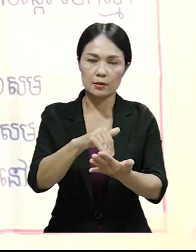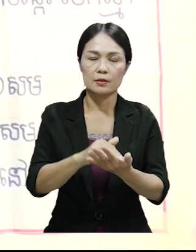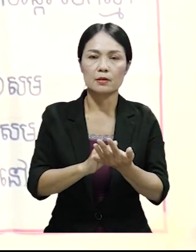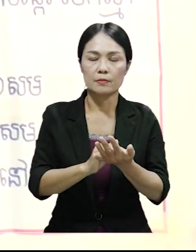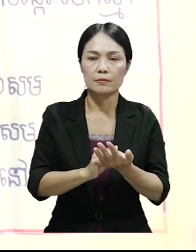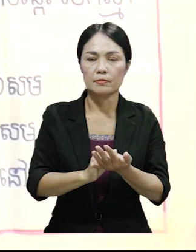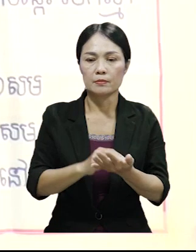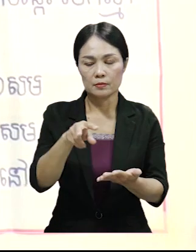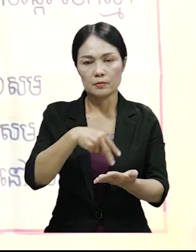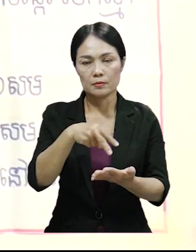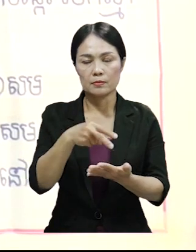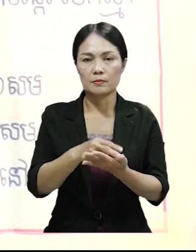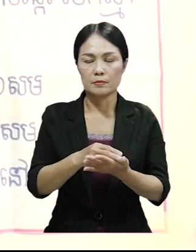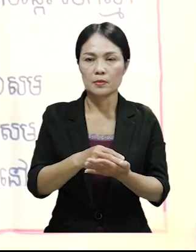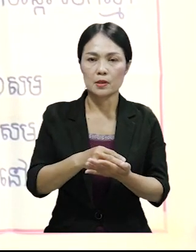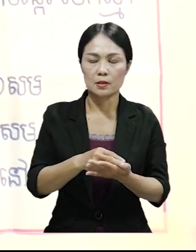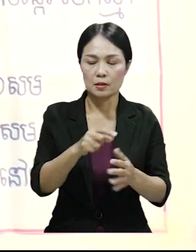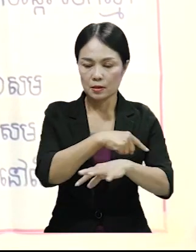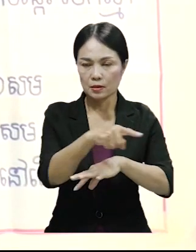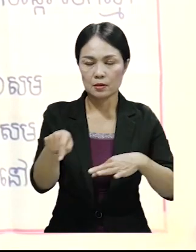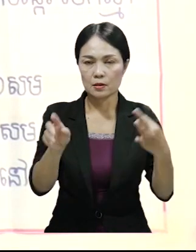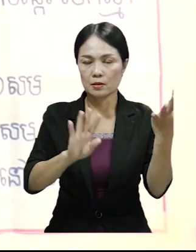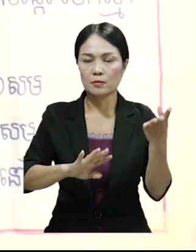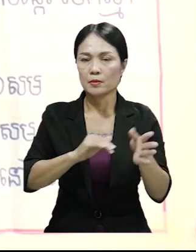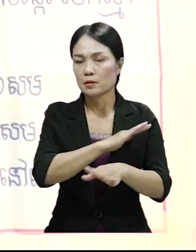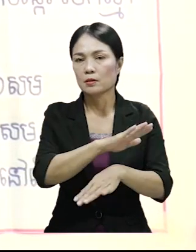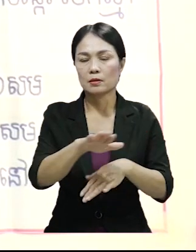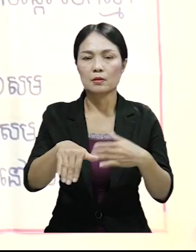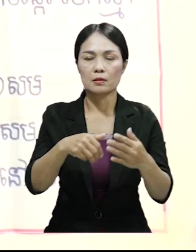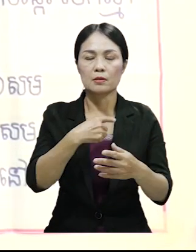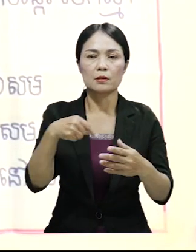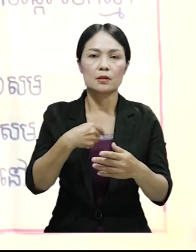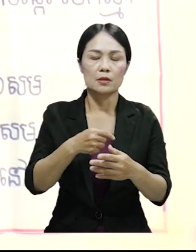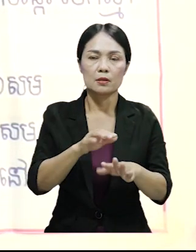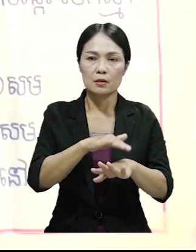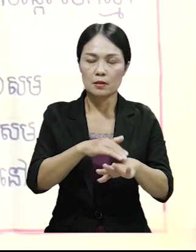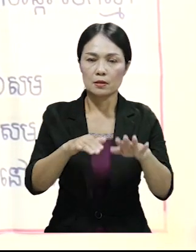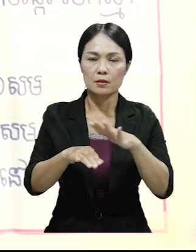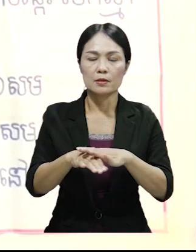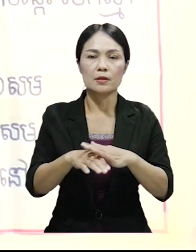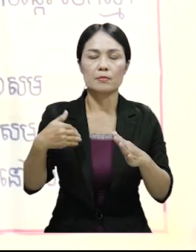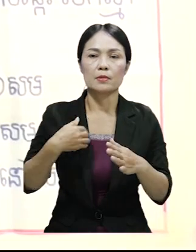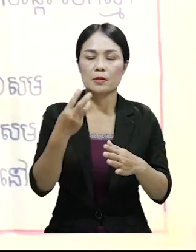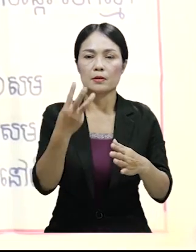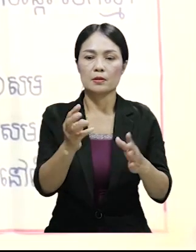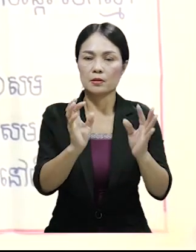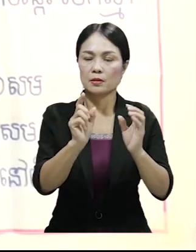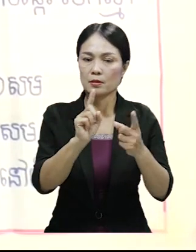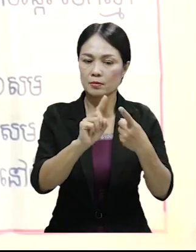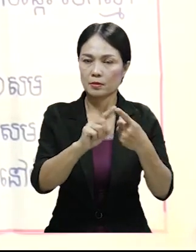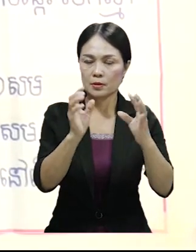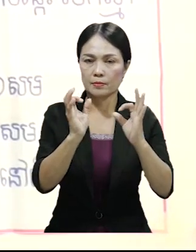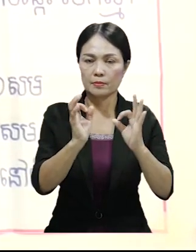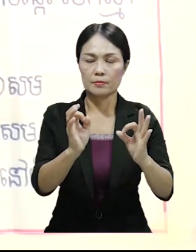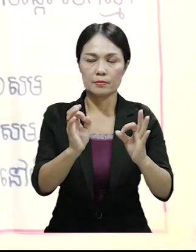ក្បាច់រាំរបាំរាំវង់របស់យើងណាក្បាច់ដៃដែលមាន3ចង់ចង្វាក់ទី1គឺការត្រៀមណា